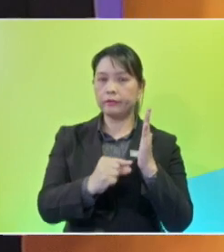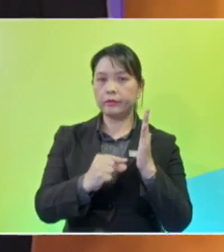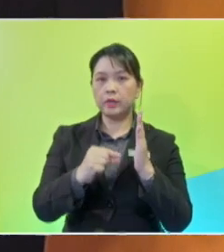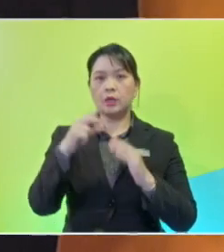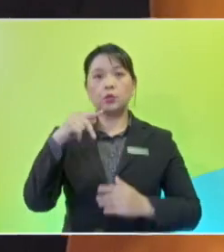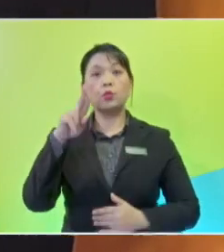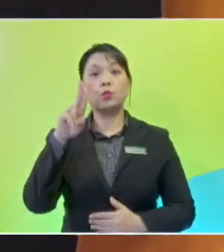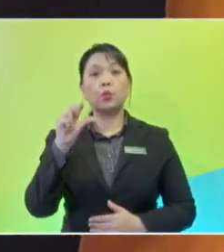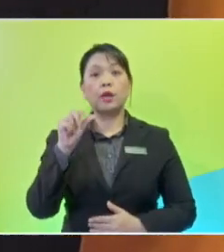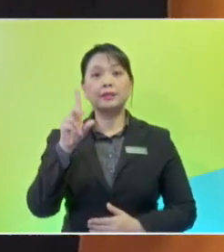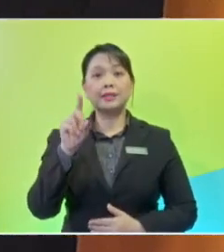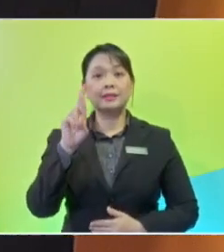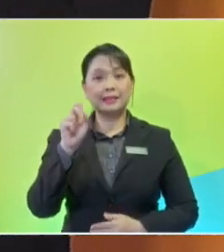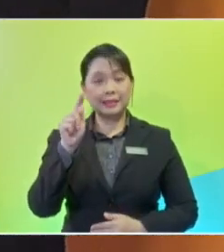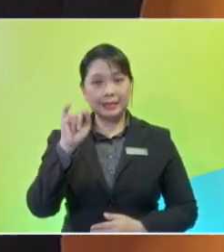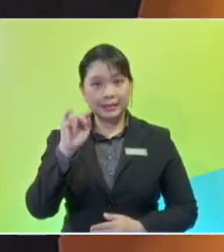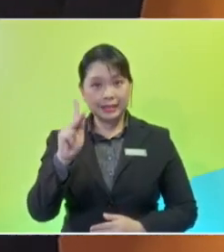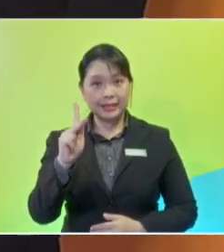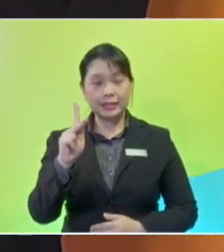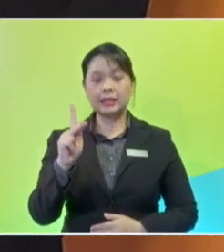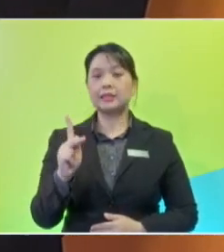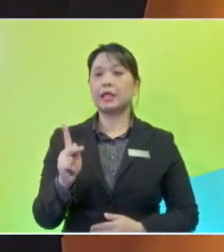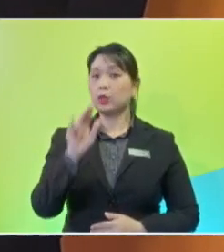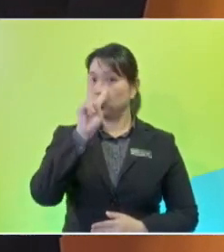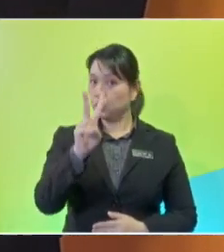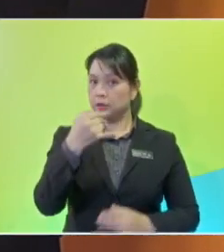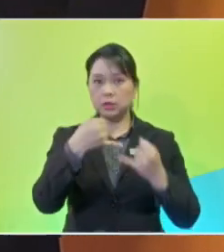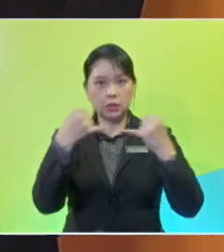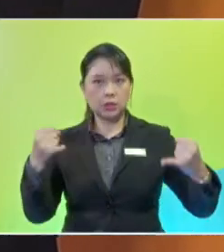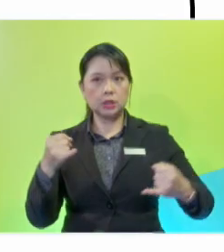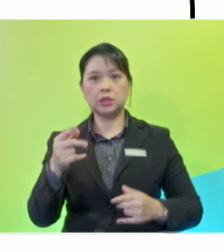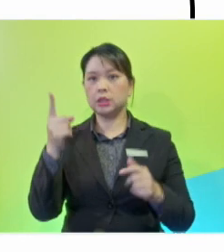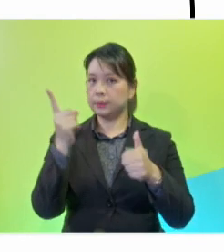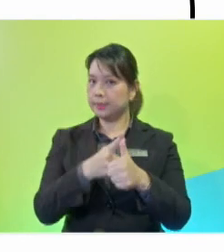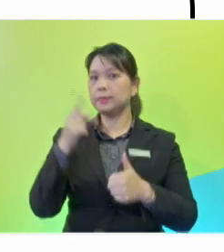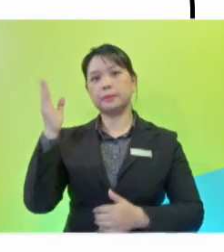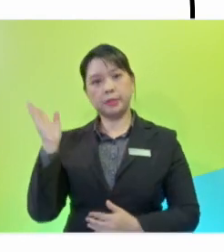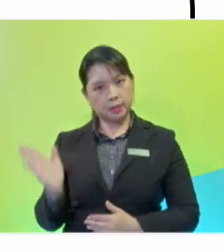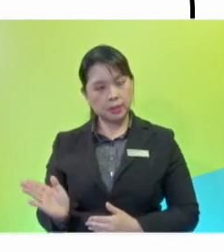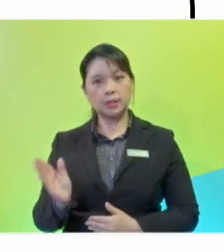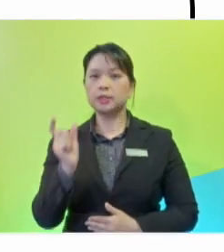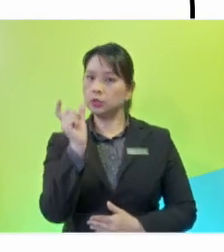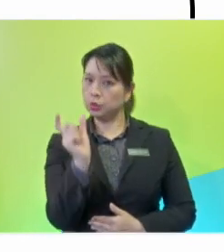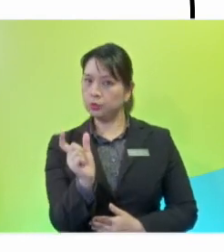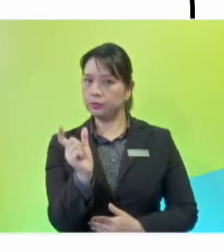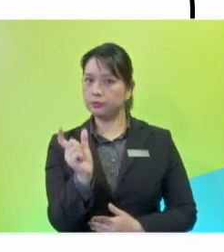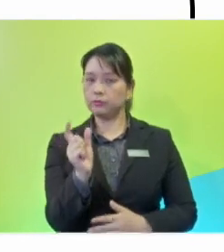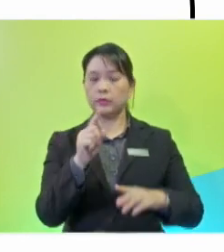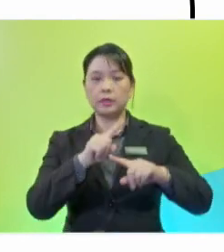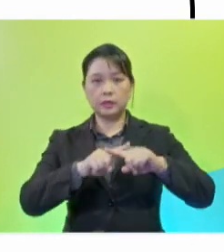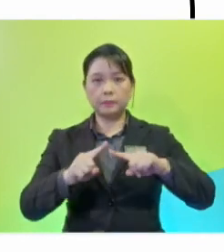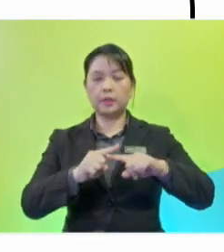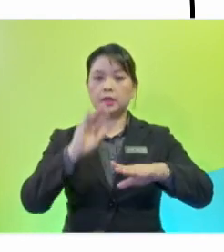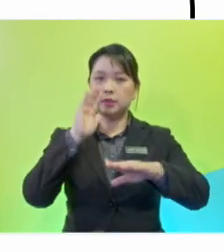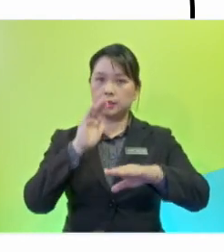menyentuh 48 kita ada dua jenis gerak yang pertama kita De senyum tapi dia menyentuh dua